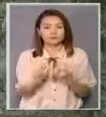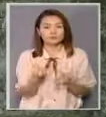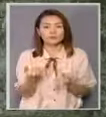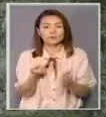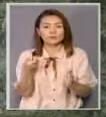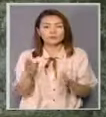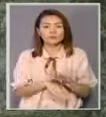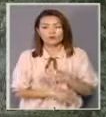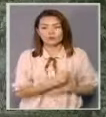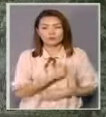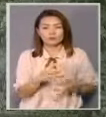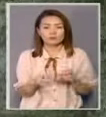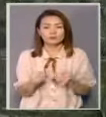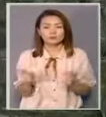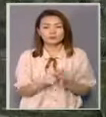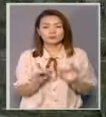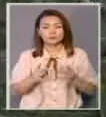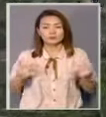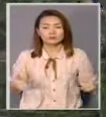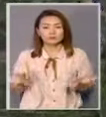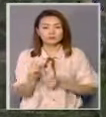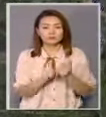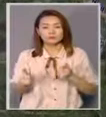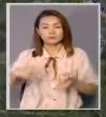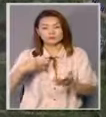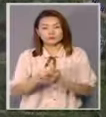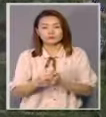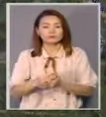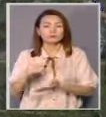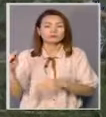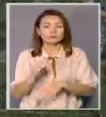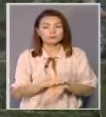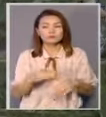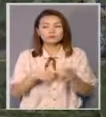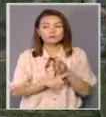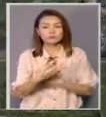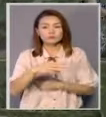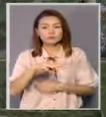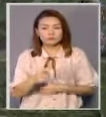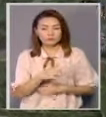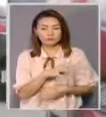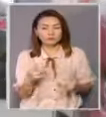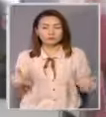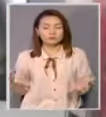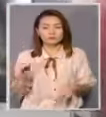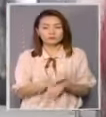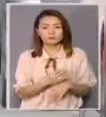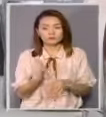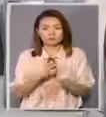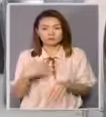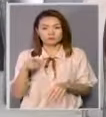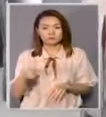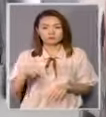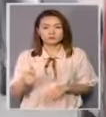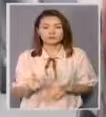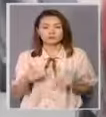алып тастауды талап етеді. Зейнеткердің сөзінше термо жаңғырту төлеміне қосылатын комиссия бастапқыда 40 теңге көлемінде болған, ал енді қымбаттап 1000